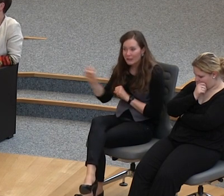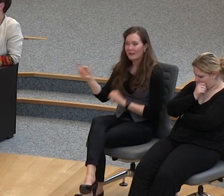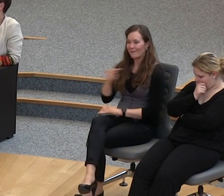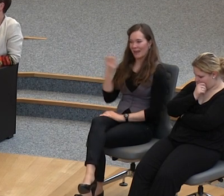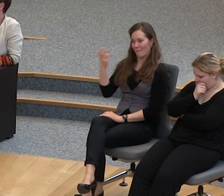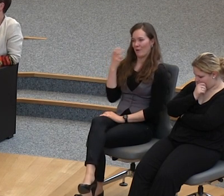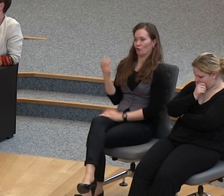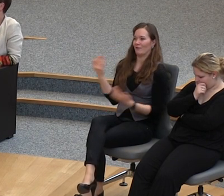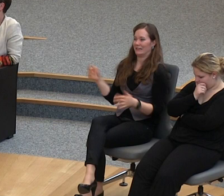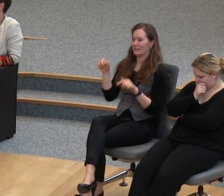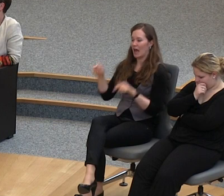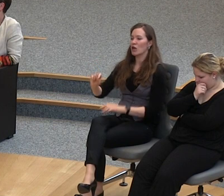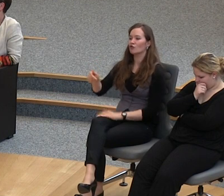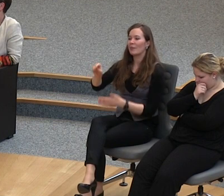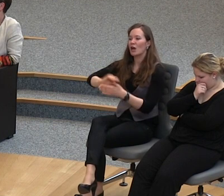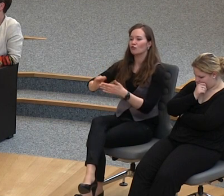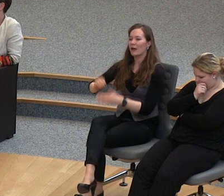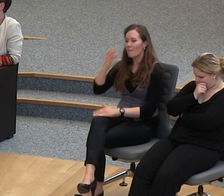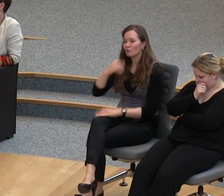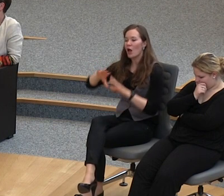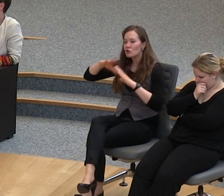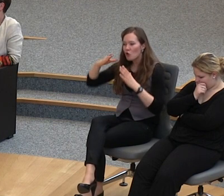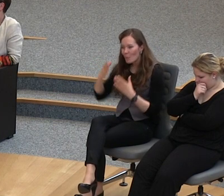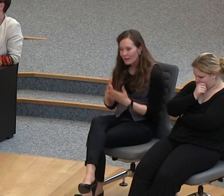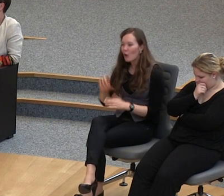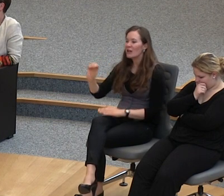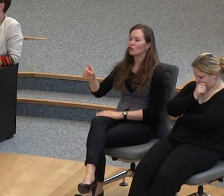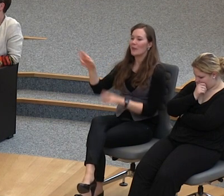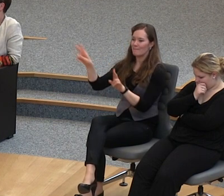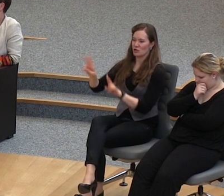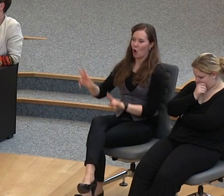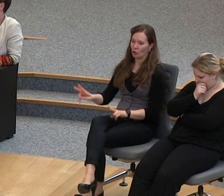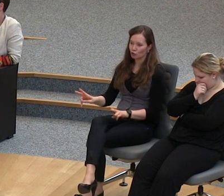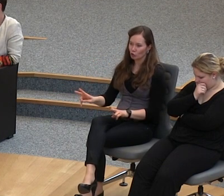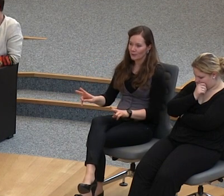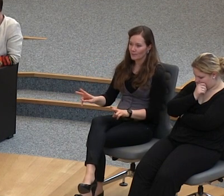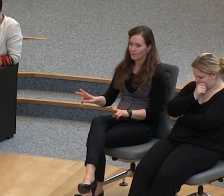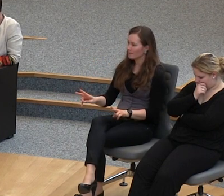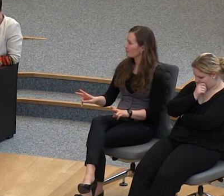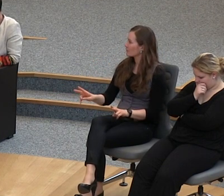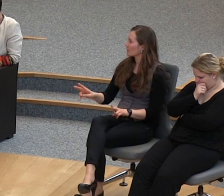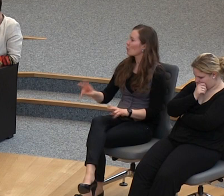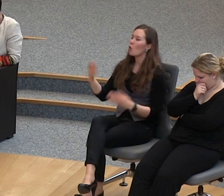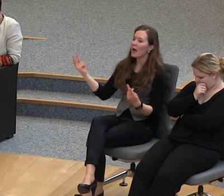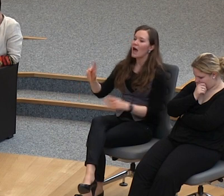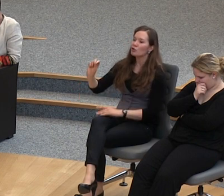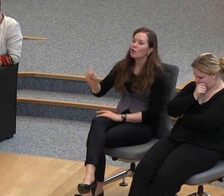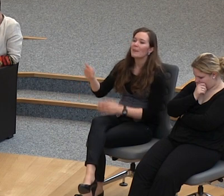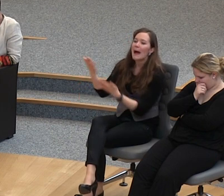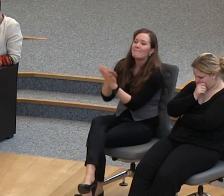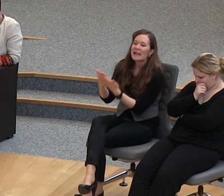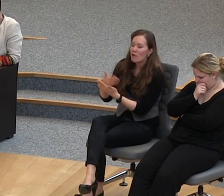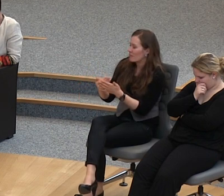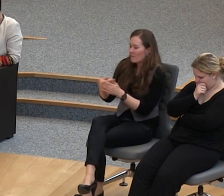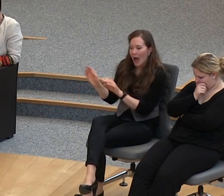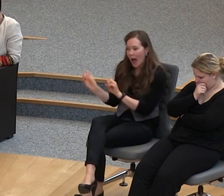versuchen wir dort Sonderschulen komplett und Sonderbetreuung komplett eine Sonderbildung abzuschaffen.